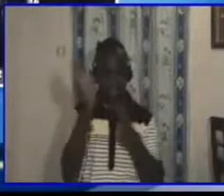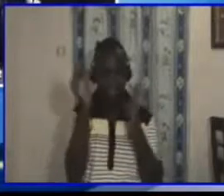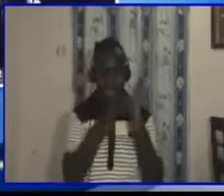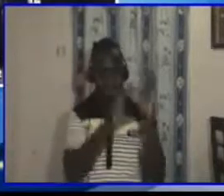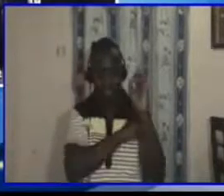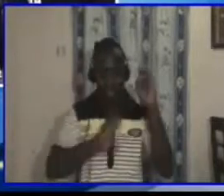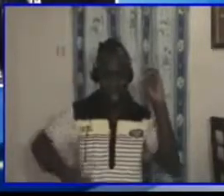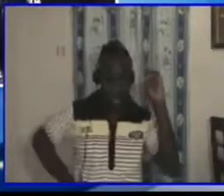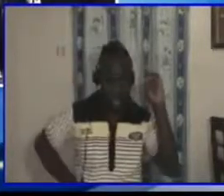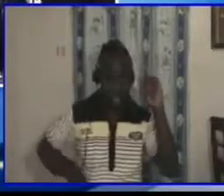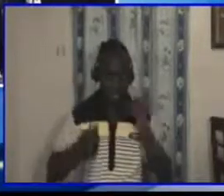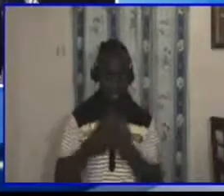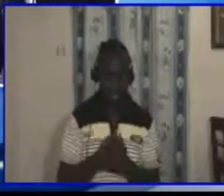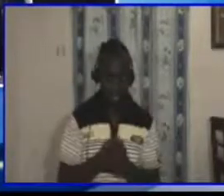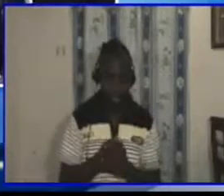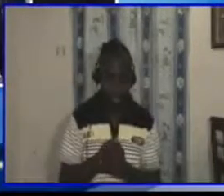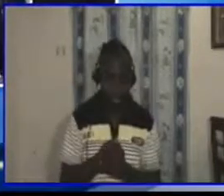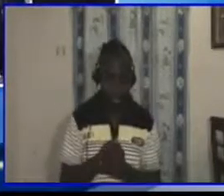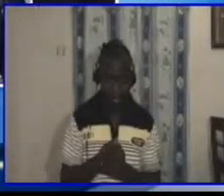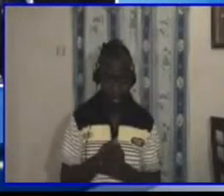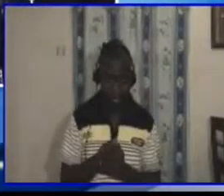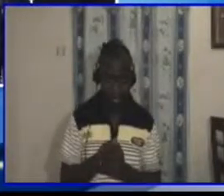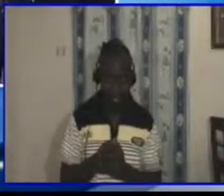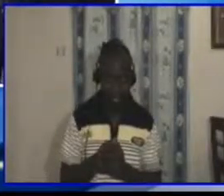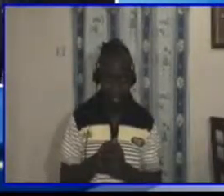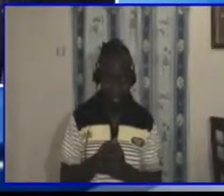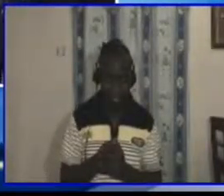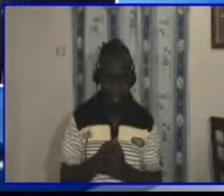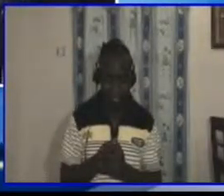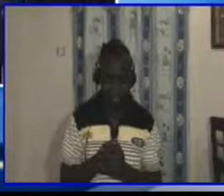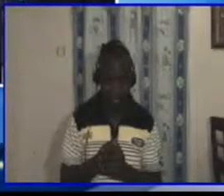la rivelazione di gesù cristo